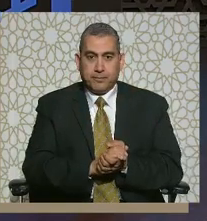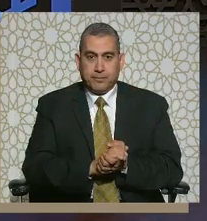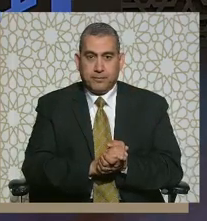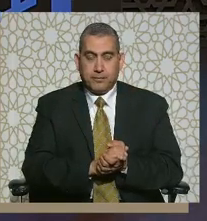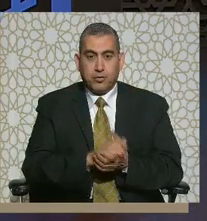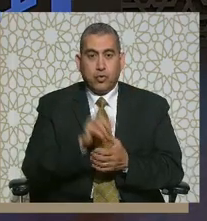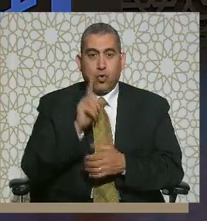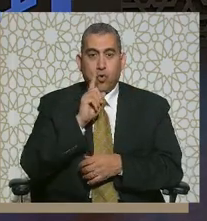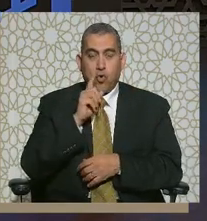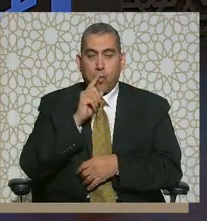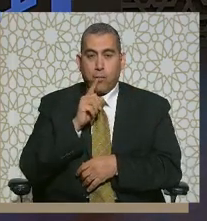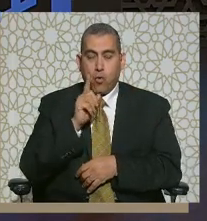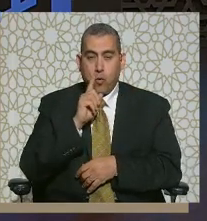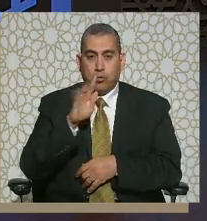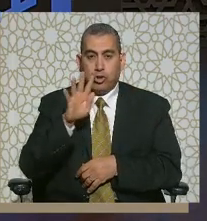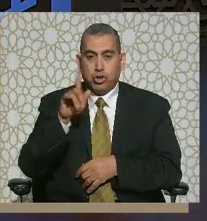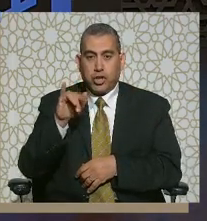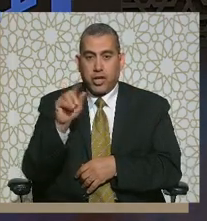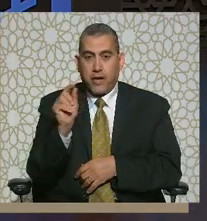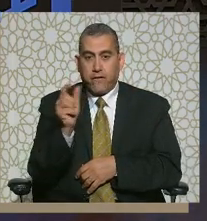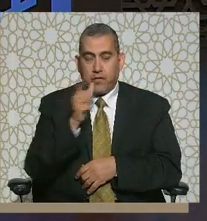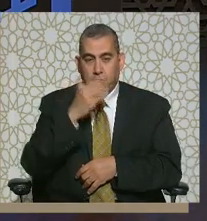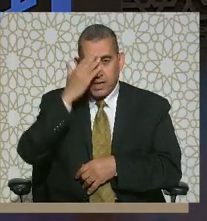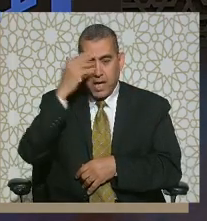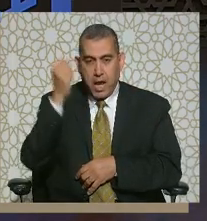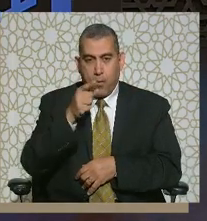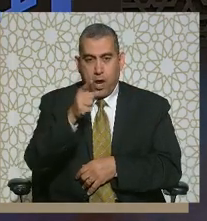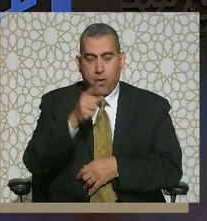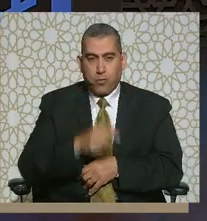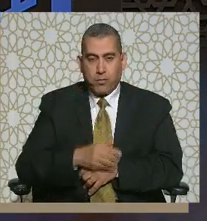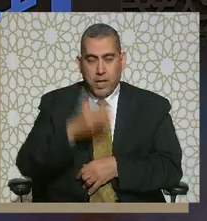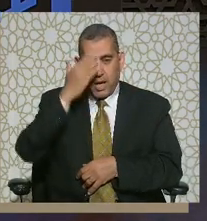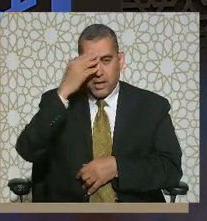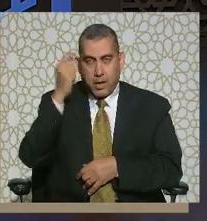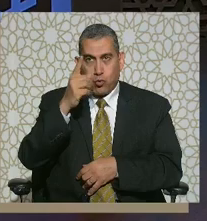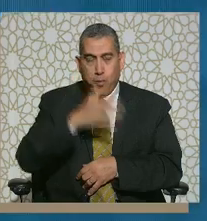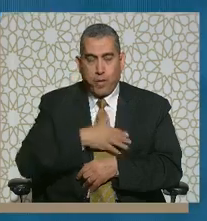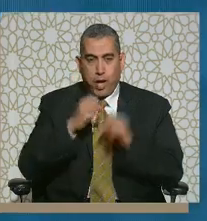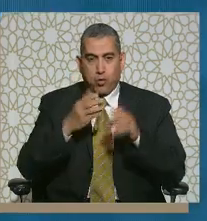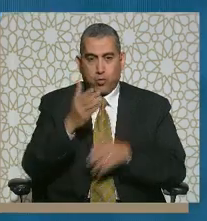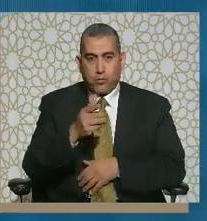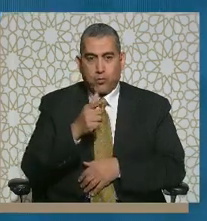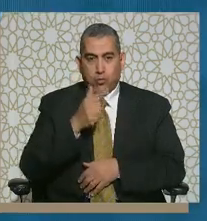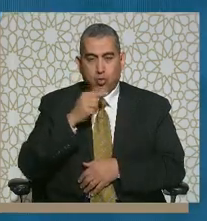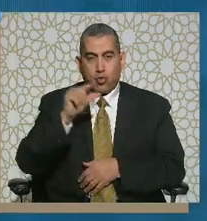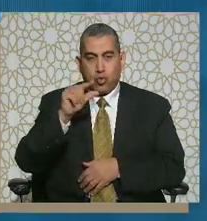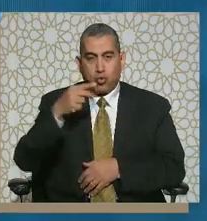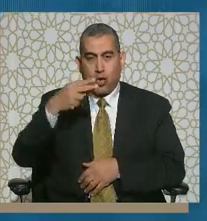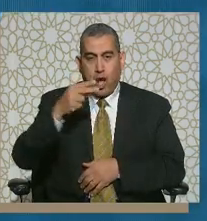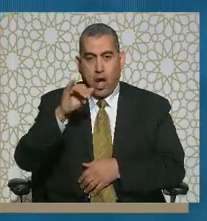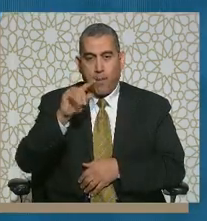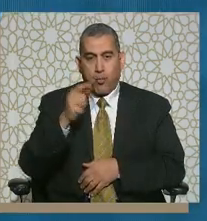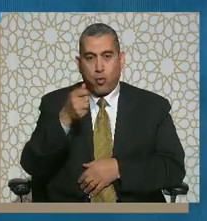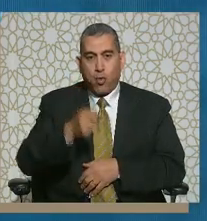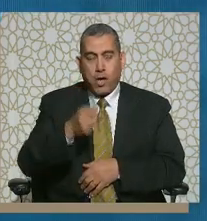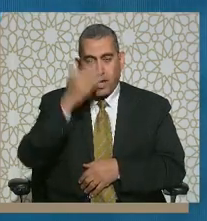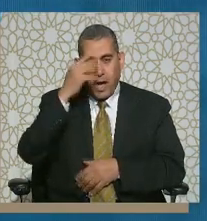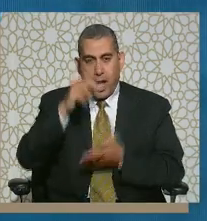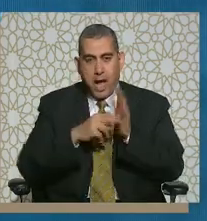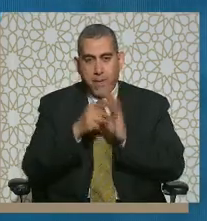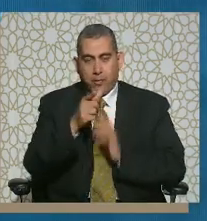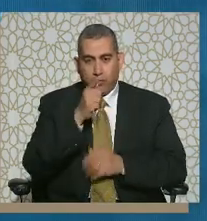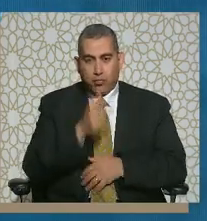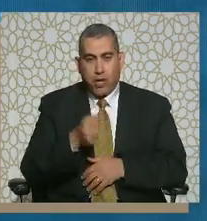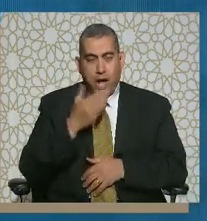السيدة مشرف تتفضل. السلام عليكم. عليكم السلام ورحمة. دكتور عامل ازاي حضرتك؟ فضل ونعم الحمد